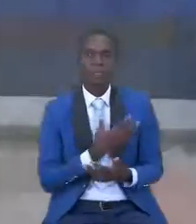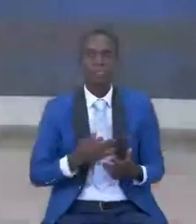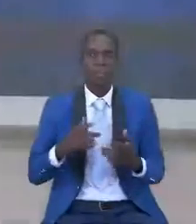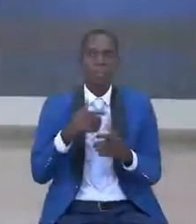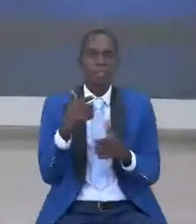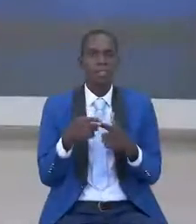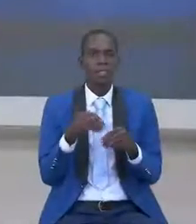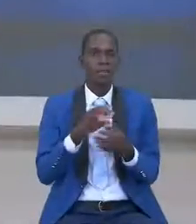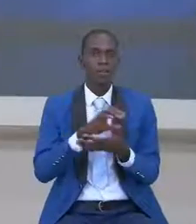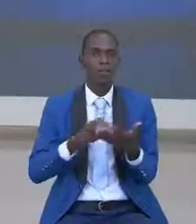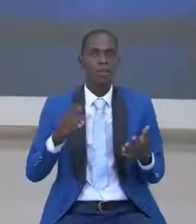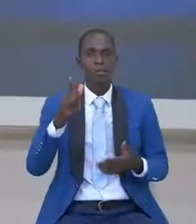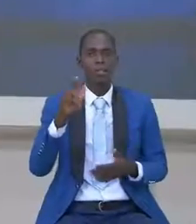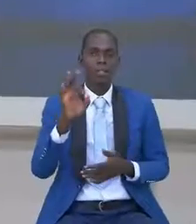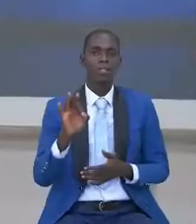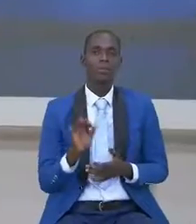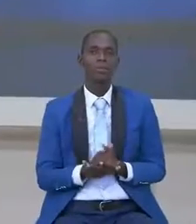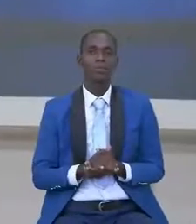Dans le verset 29,